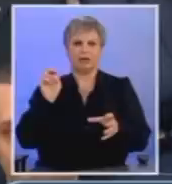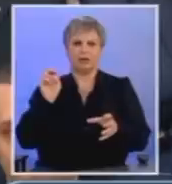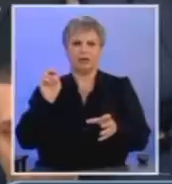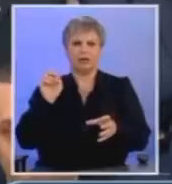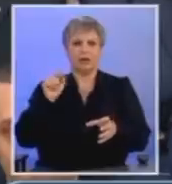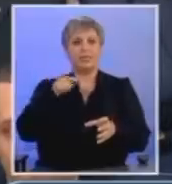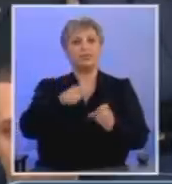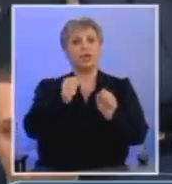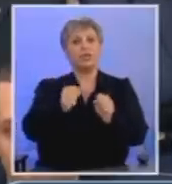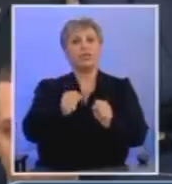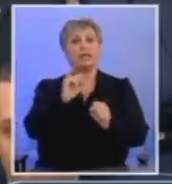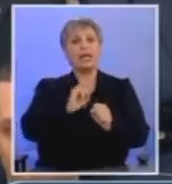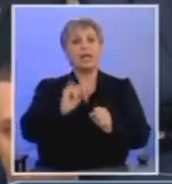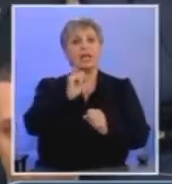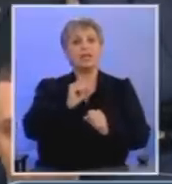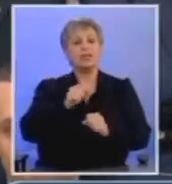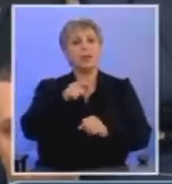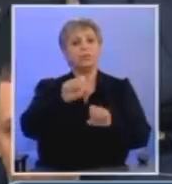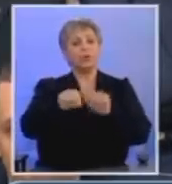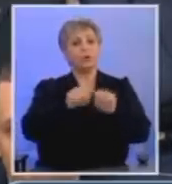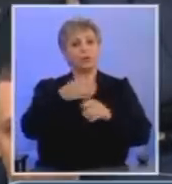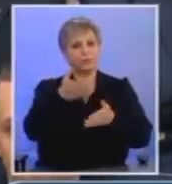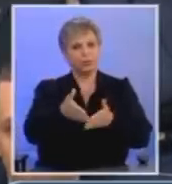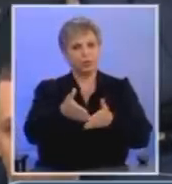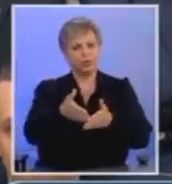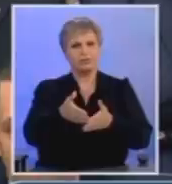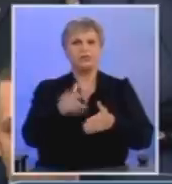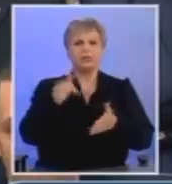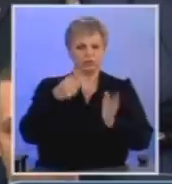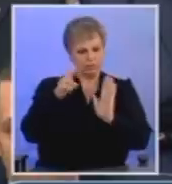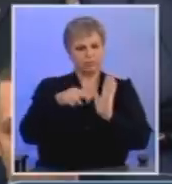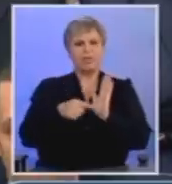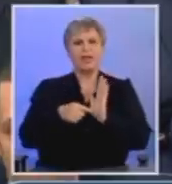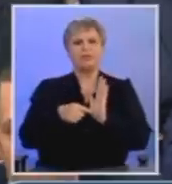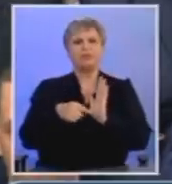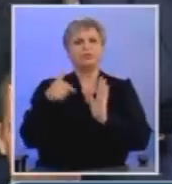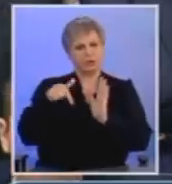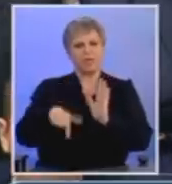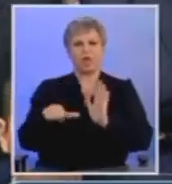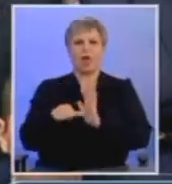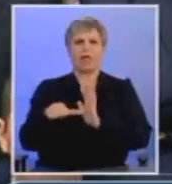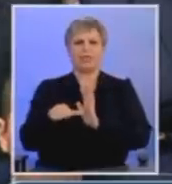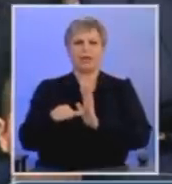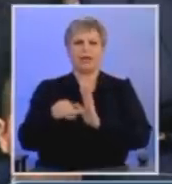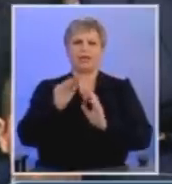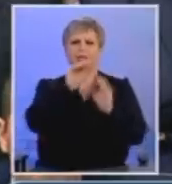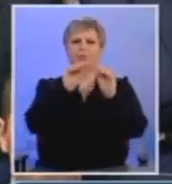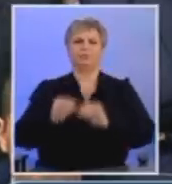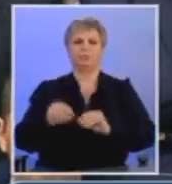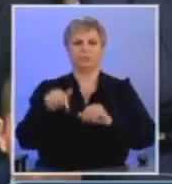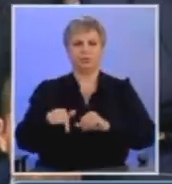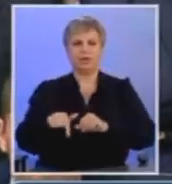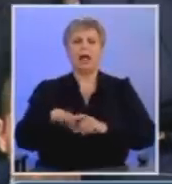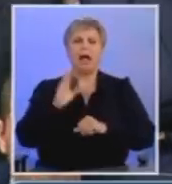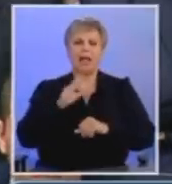Τελικά το ίδρυμα λένε ότι θα έχει έδρα στην Αθήνα, αλλά επί της ουσίας θα είναι το ίδιο. Μια μάχη εντυπώσεων γίνεται και τίποτε